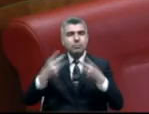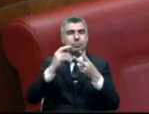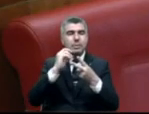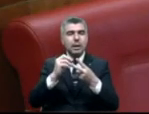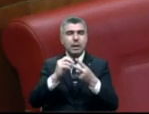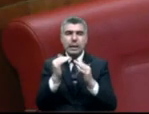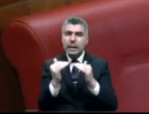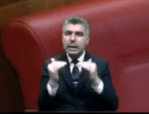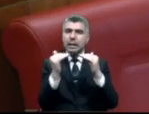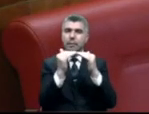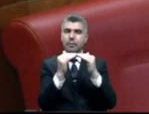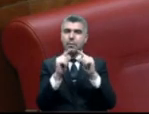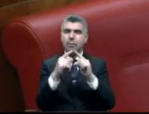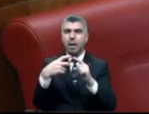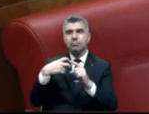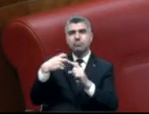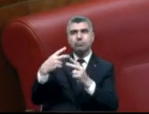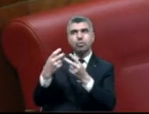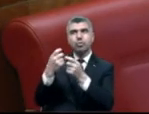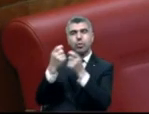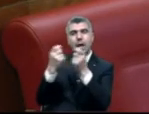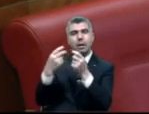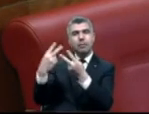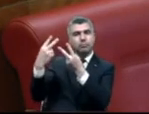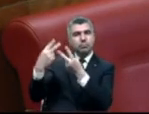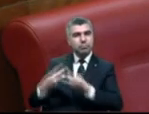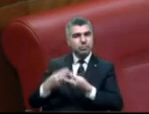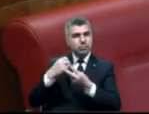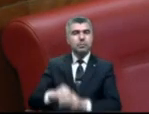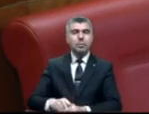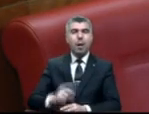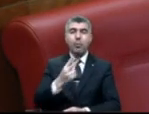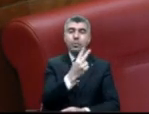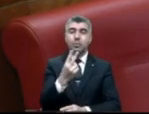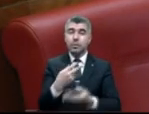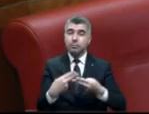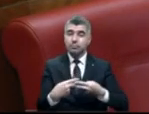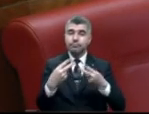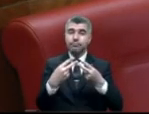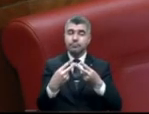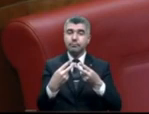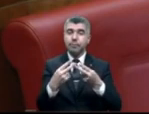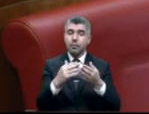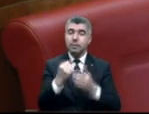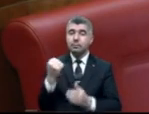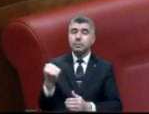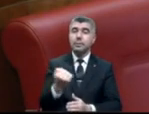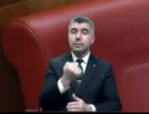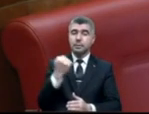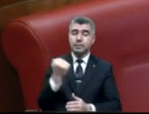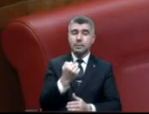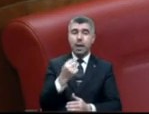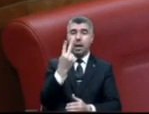والإطار الملائم لتشجيع المستثمرين الخواص من خلال إصدار هذ القرارين اللي شرت لهم اللي طال انتظارهما